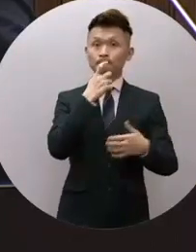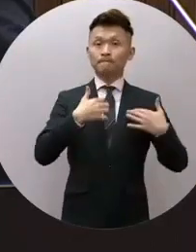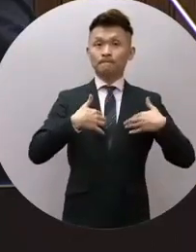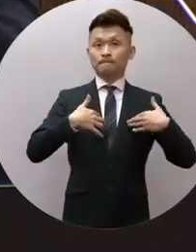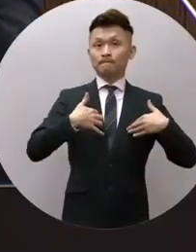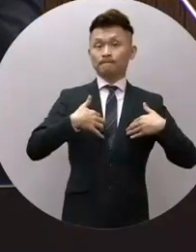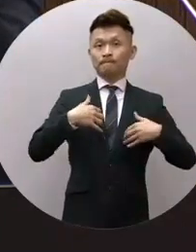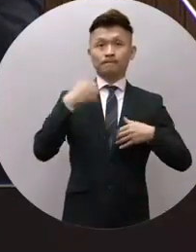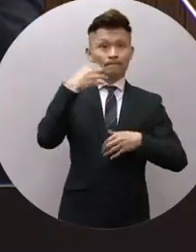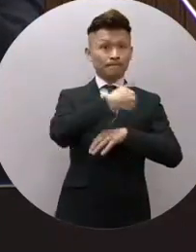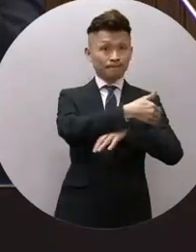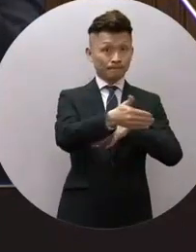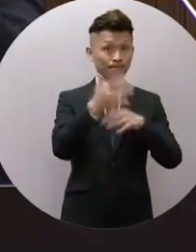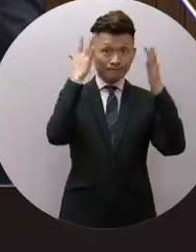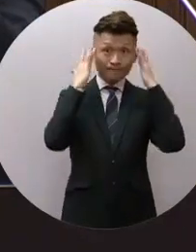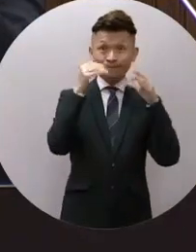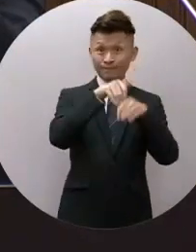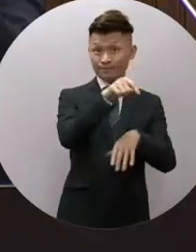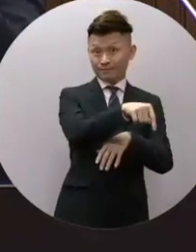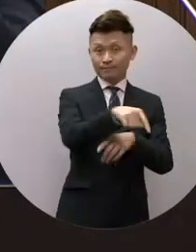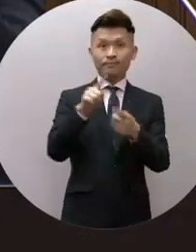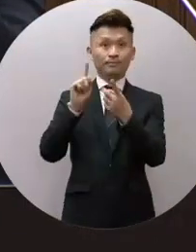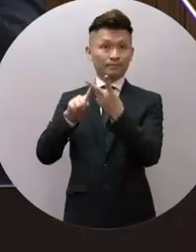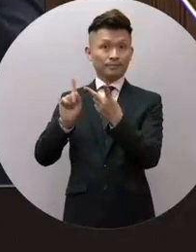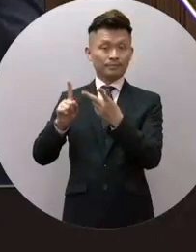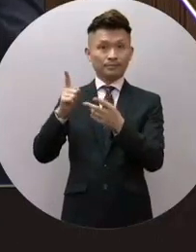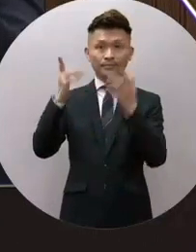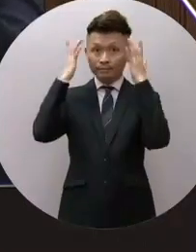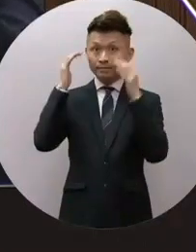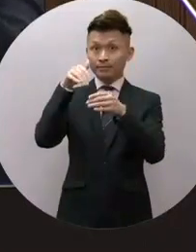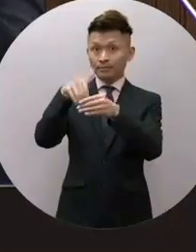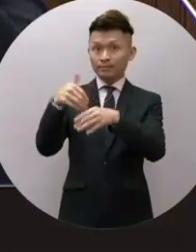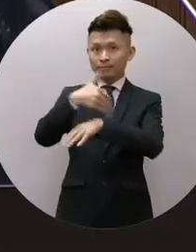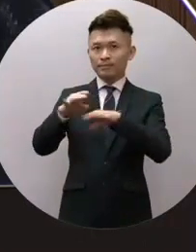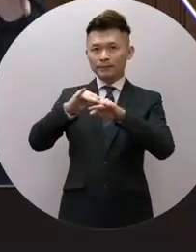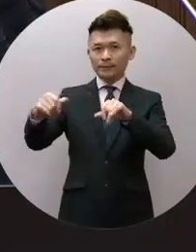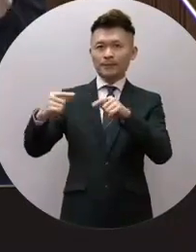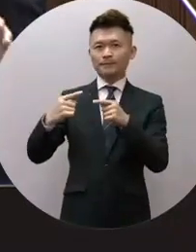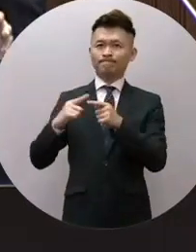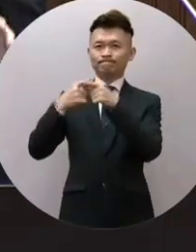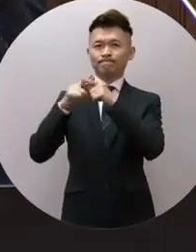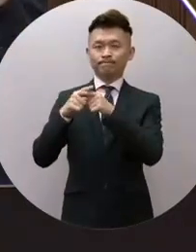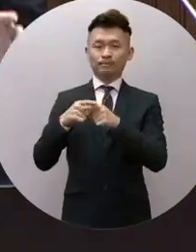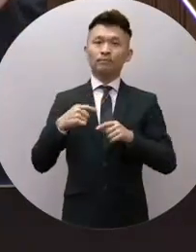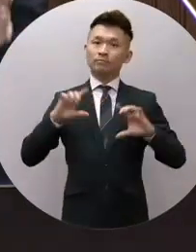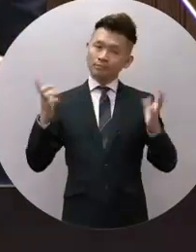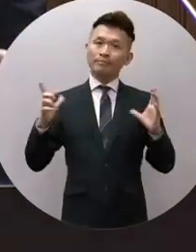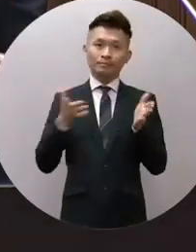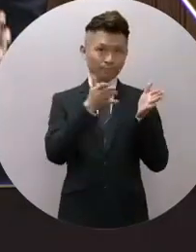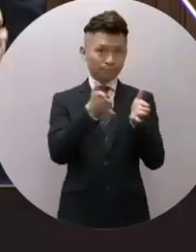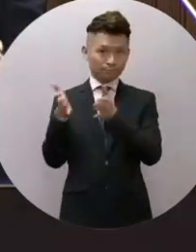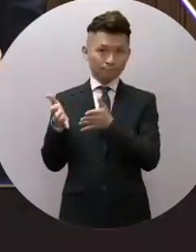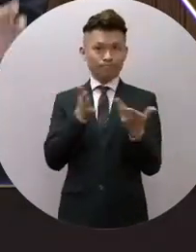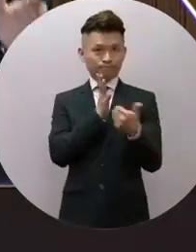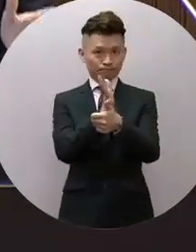发展，在南投县，好，中心新村的发展。第二个是有关南投县内土地的争议。所以我的总质询大概就是这两个